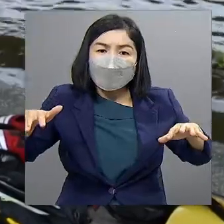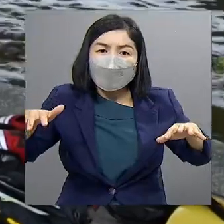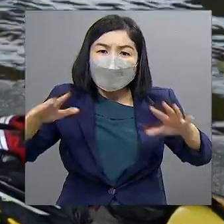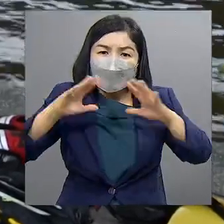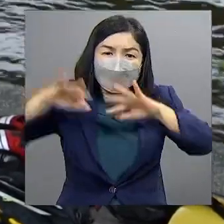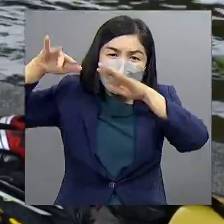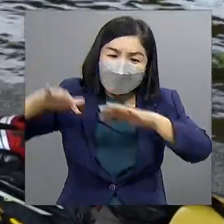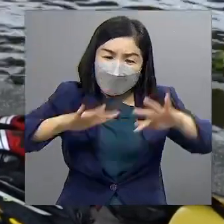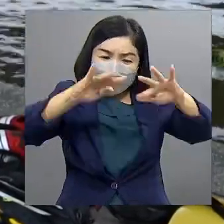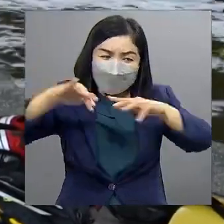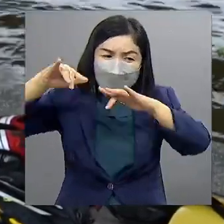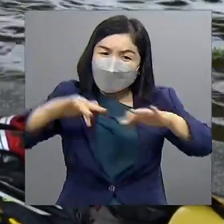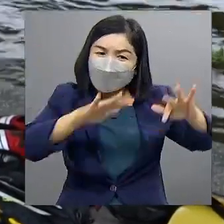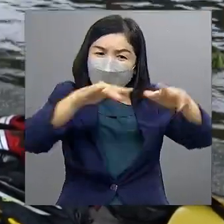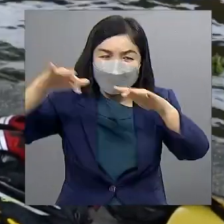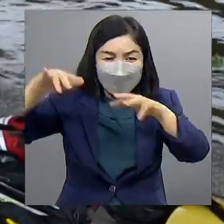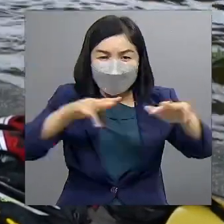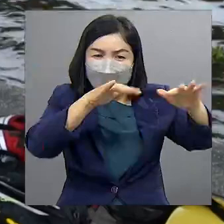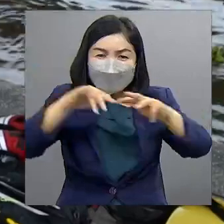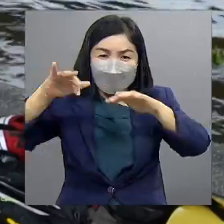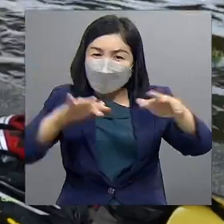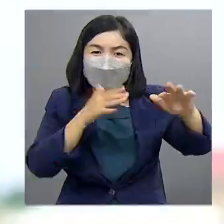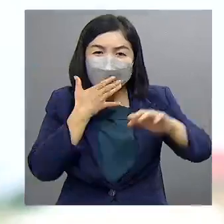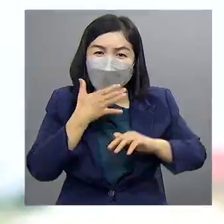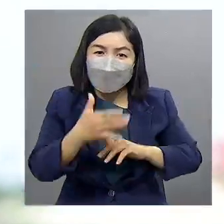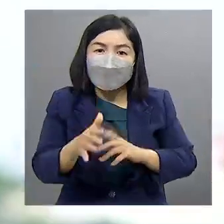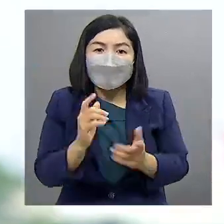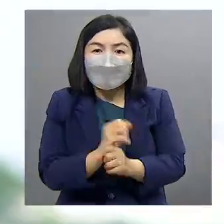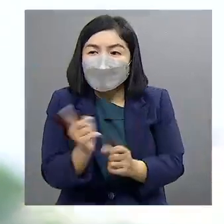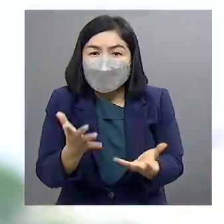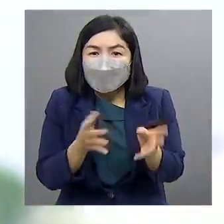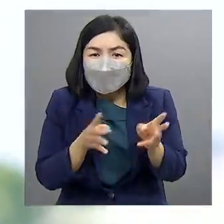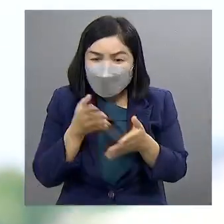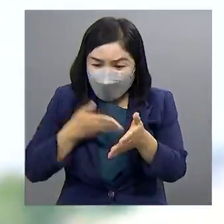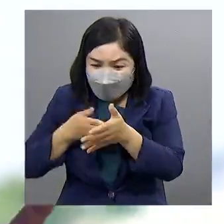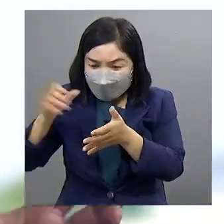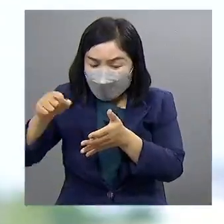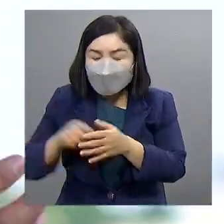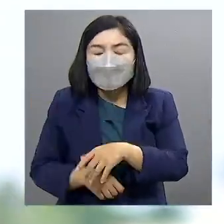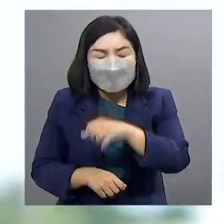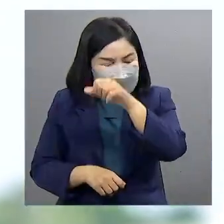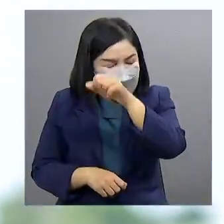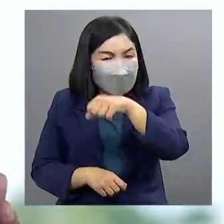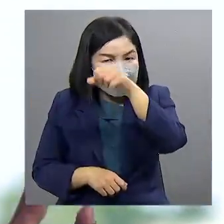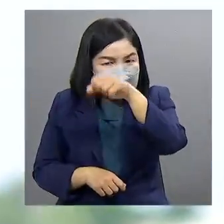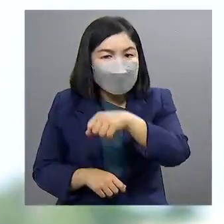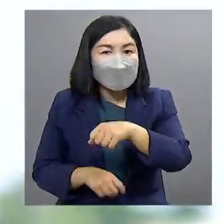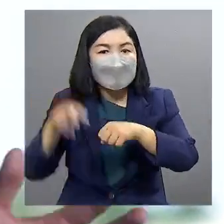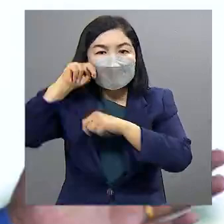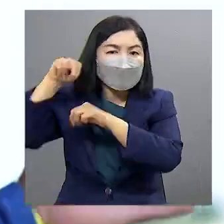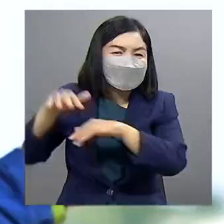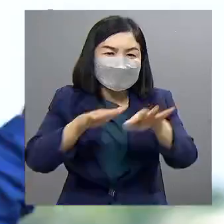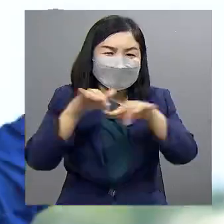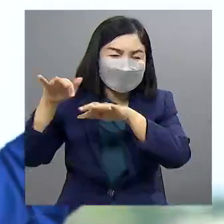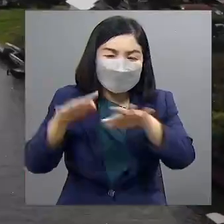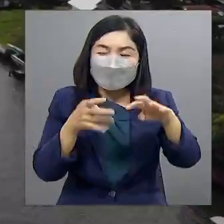กระแสคลื่นกระแสลมมีร่องน้ำอันนี้เป็นอุปสรรคในการทำงานของเราไหม เป็นแน่นอนครับเรื่องกระแสน้ำเป็นแน่นอนปกตินะครับ